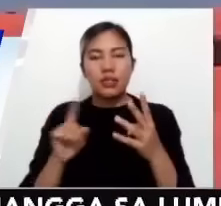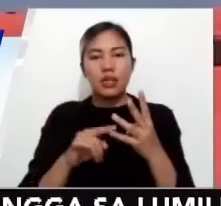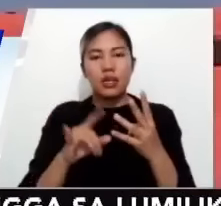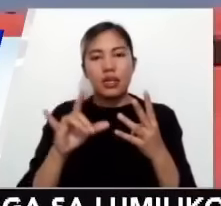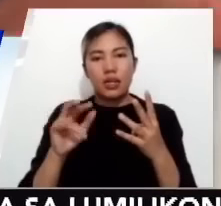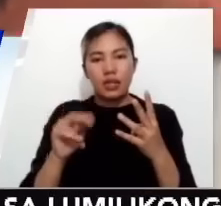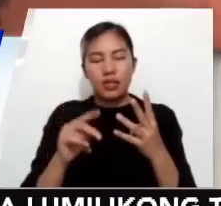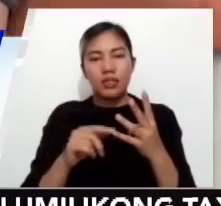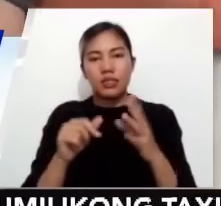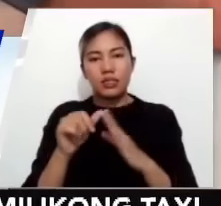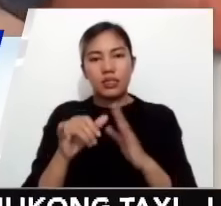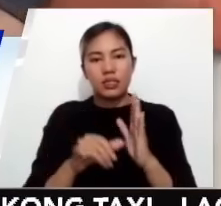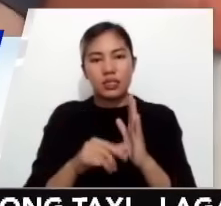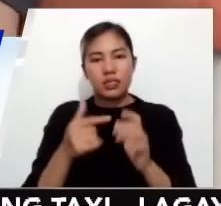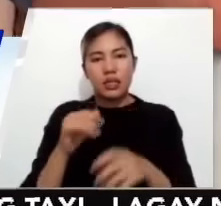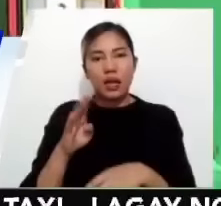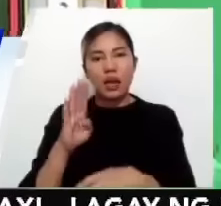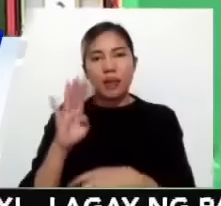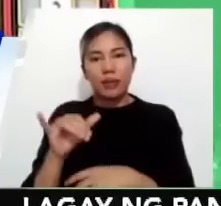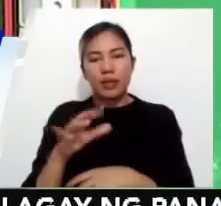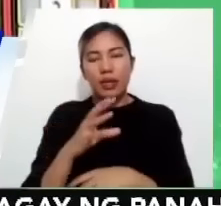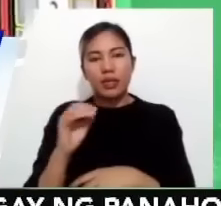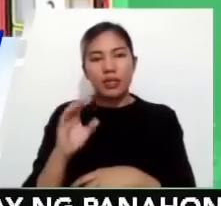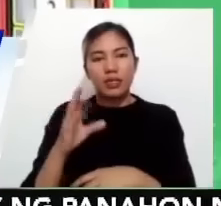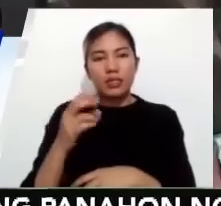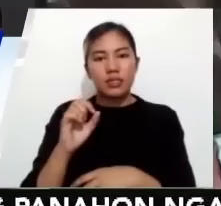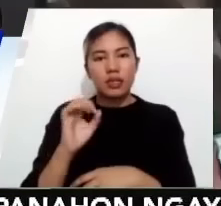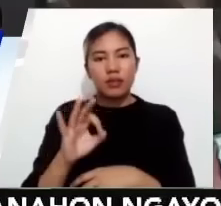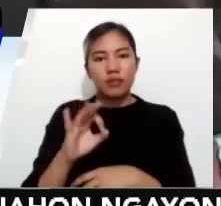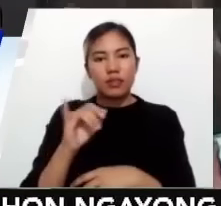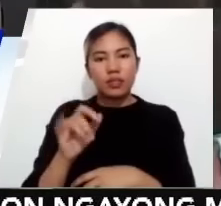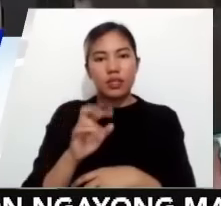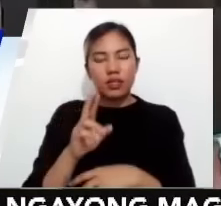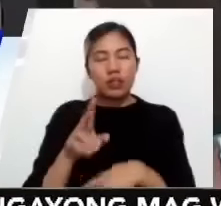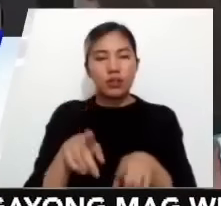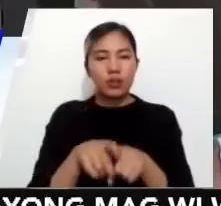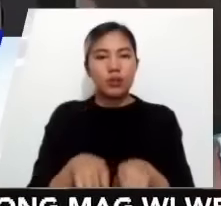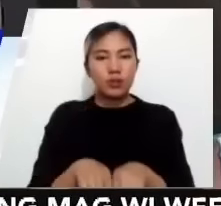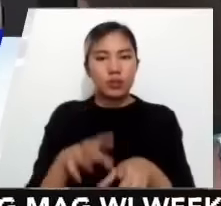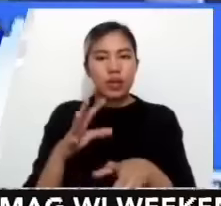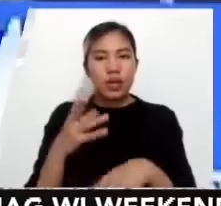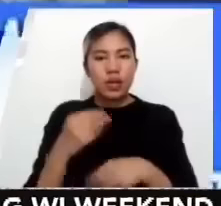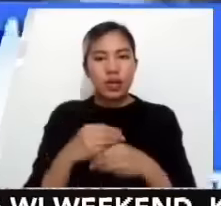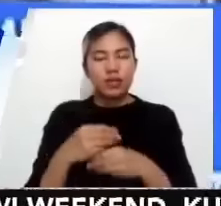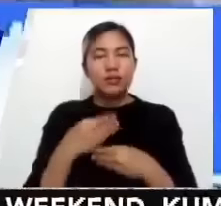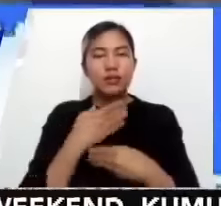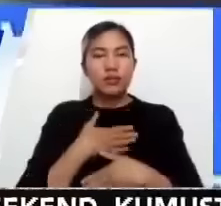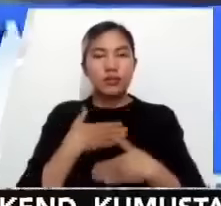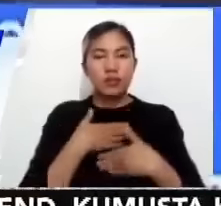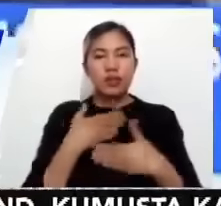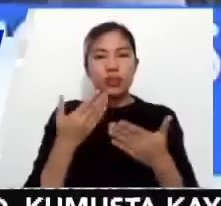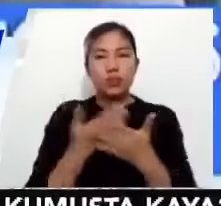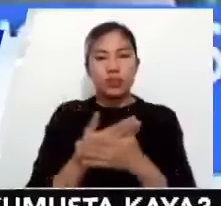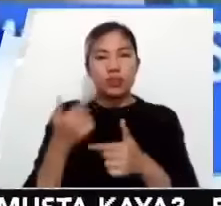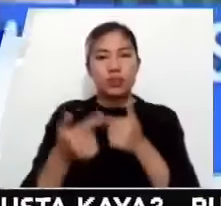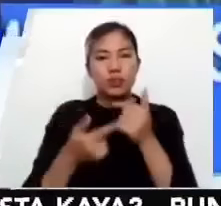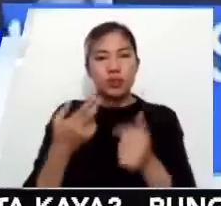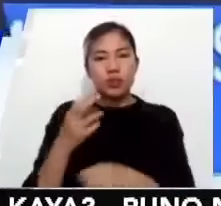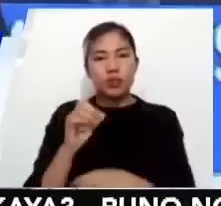Concepcion, at Chef J.R. Royal. Dagdag din sa pampasaya ang new generation of hosts na sina Shaira